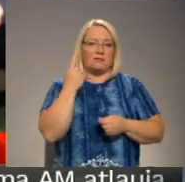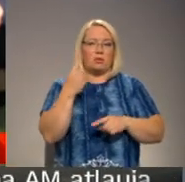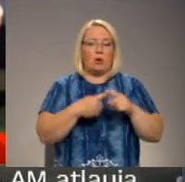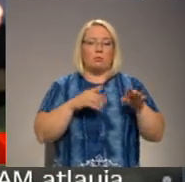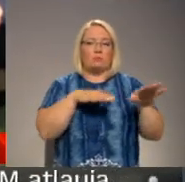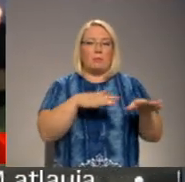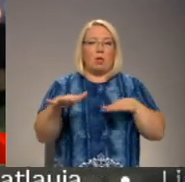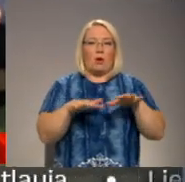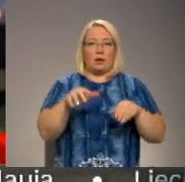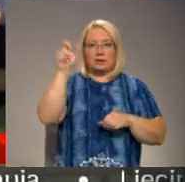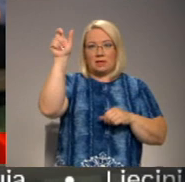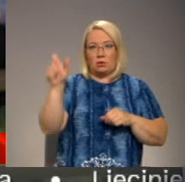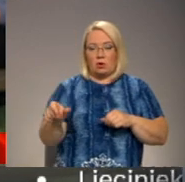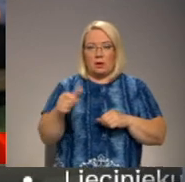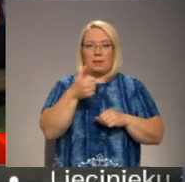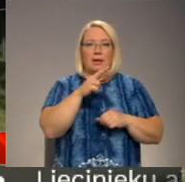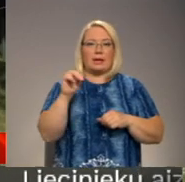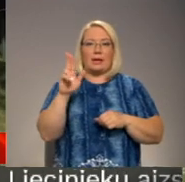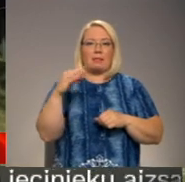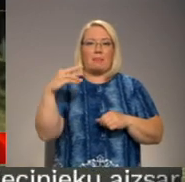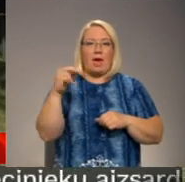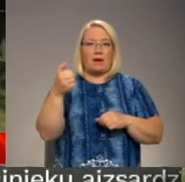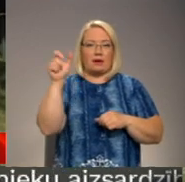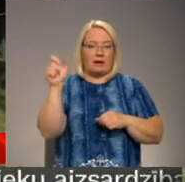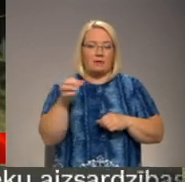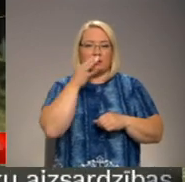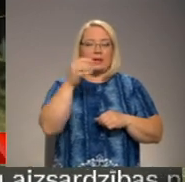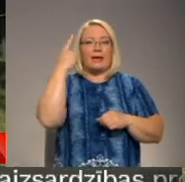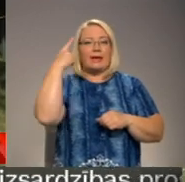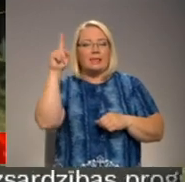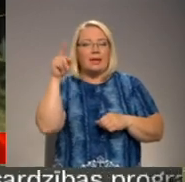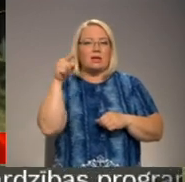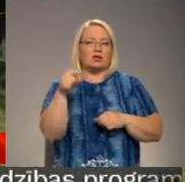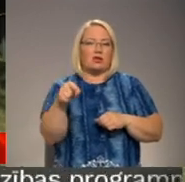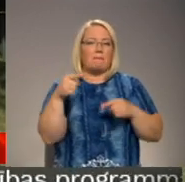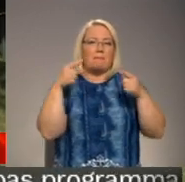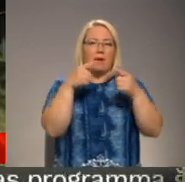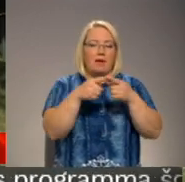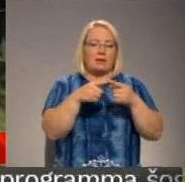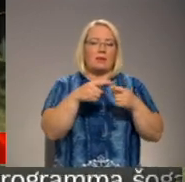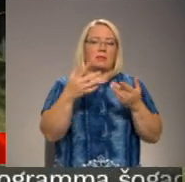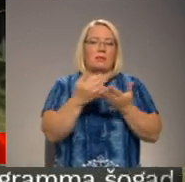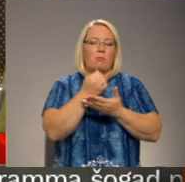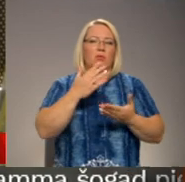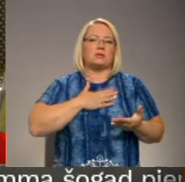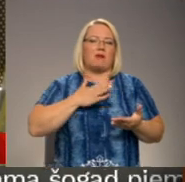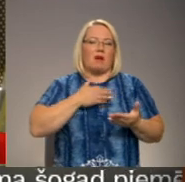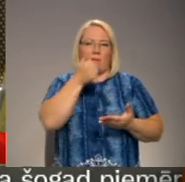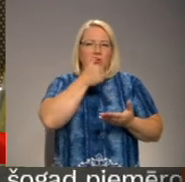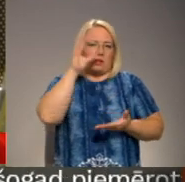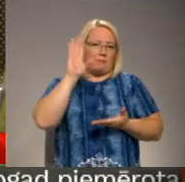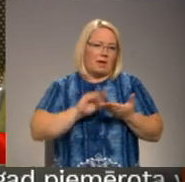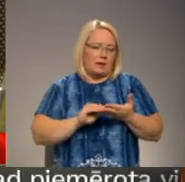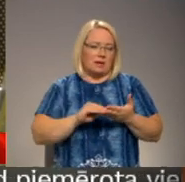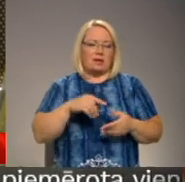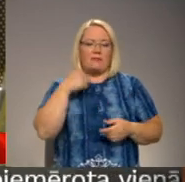pusmaratona organizatoriem Antra Grīnberga neslēp, ka ideja šī skrējiena mērķim gūta personīgajā pieredzē. Kaut kāda bērnības atmiņa,